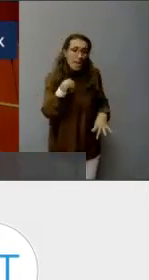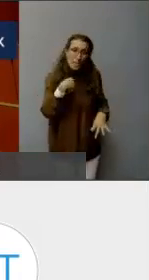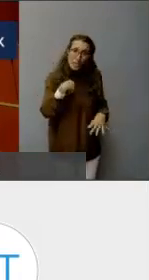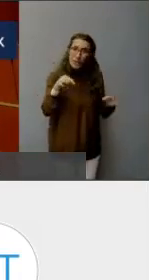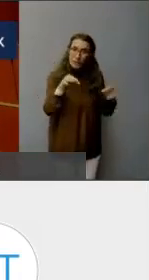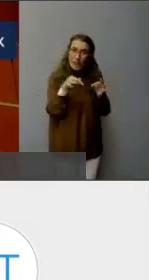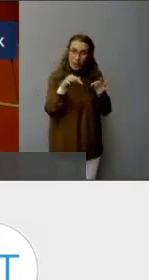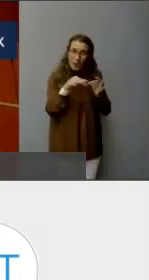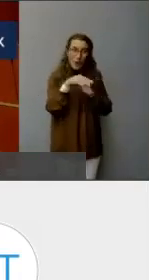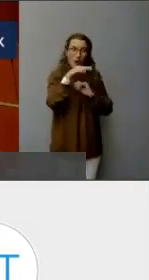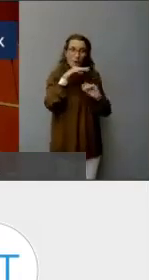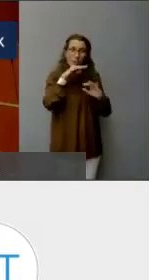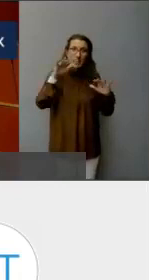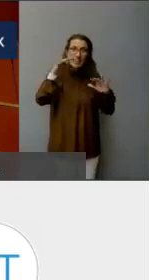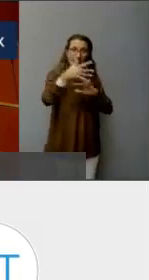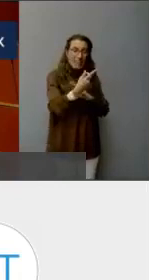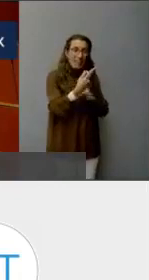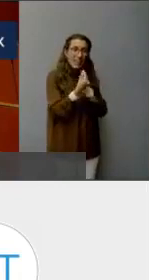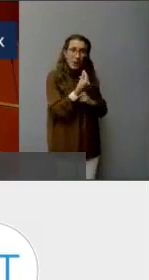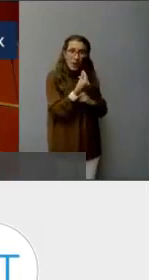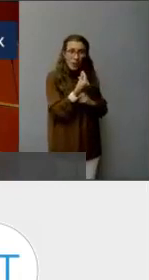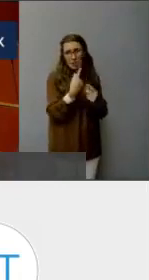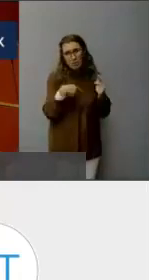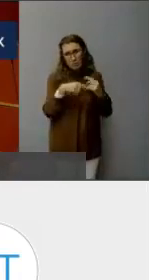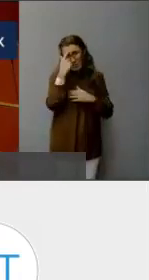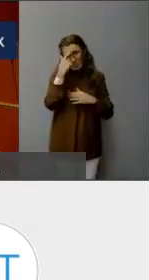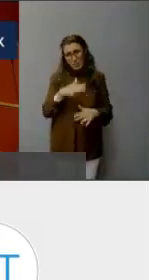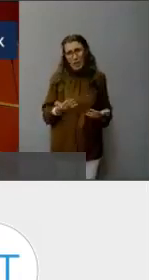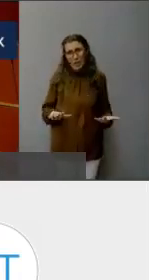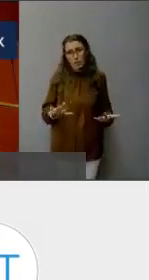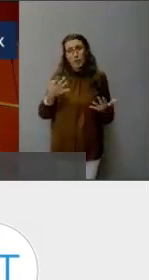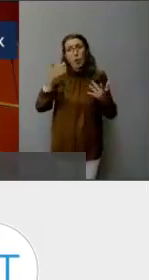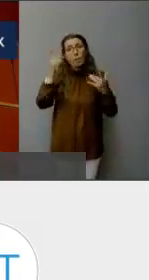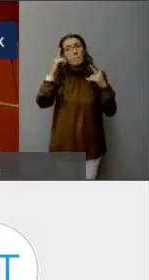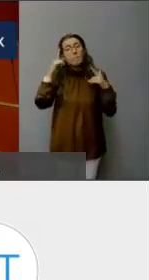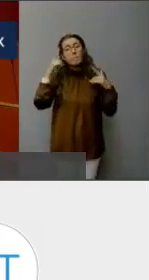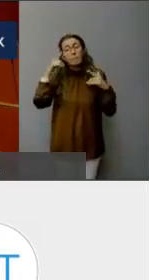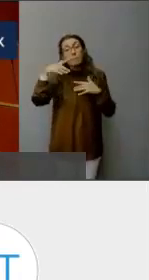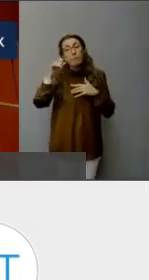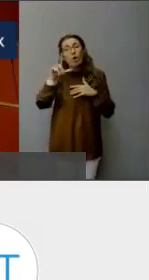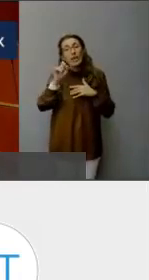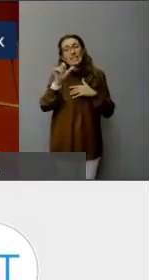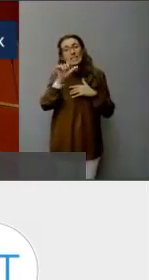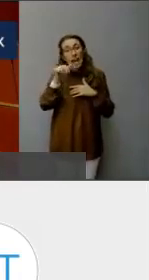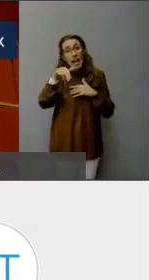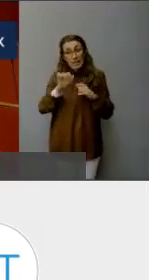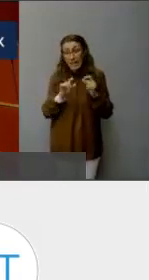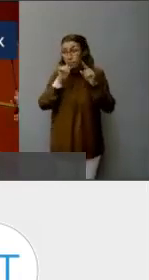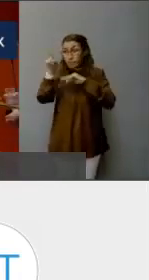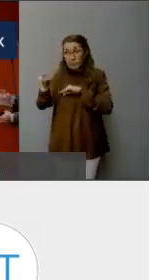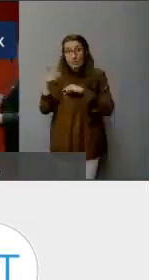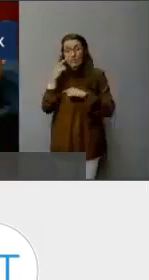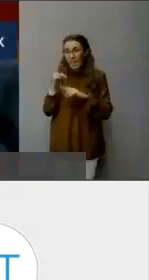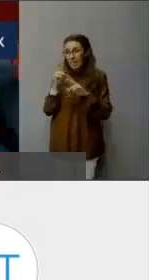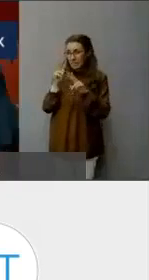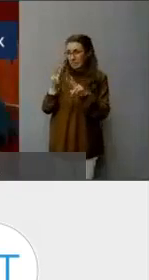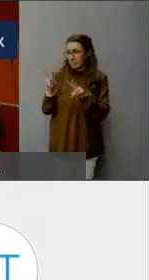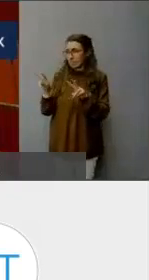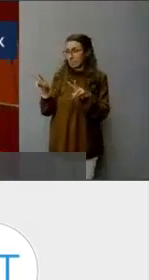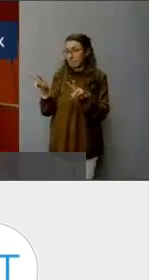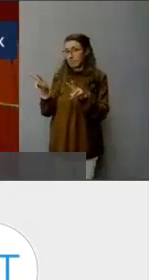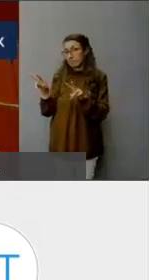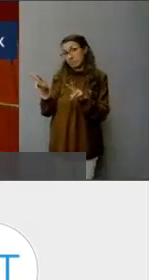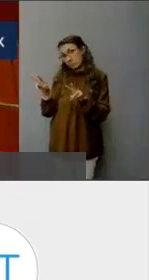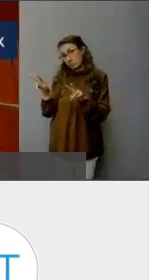ci fa ha costruito parecchio ci andate a molassana adamo prima sindaco dice ma cosa c'entra il consiglio di via